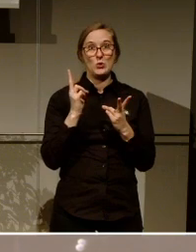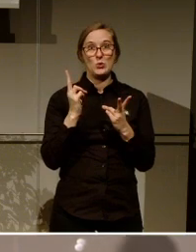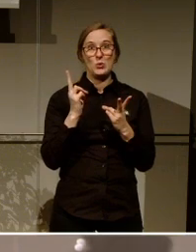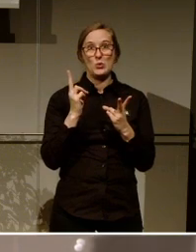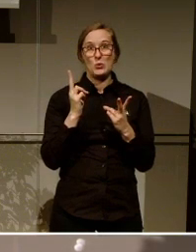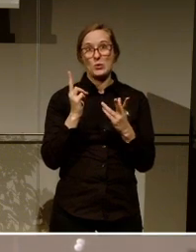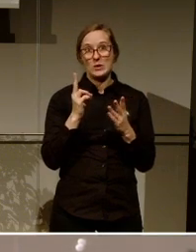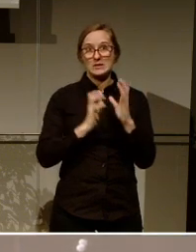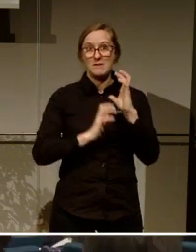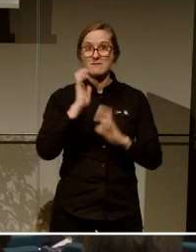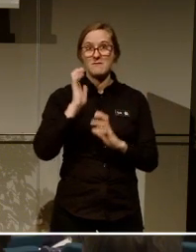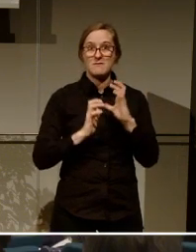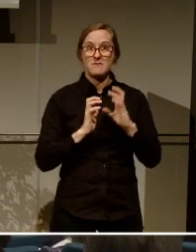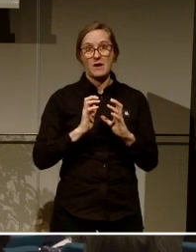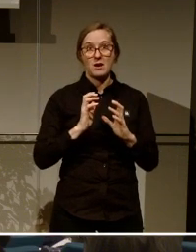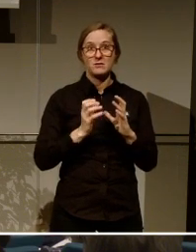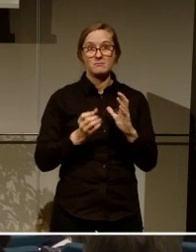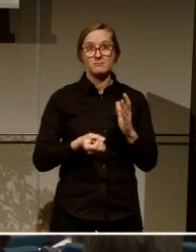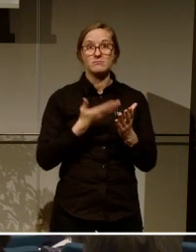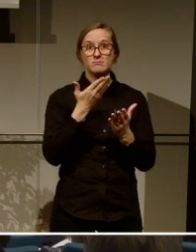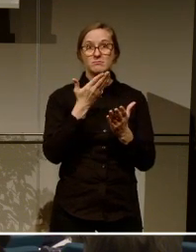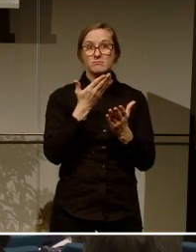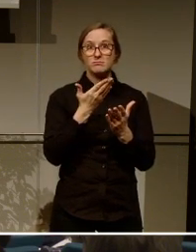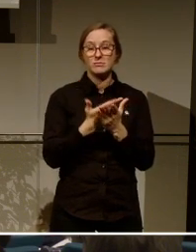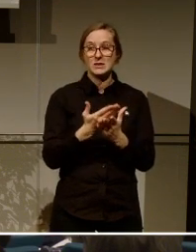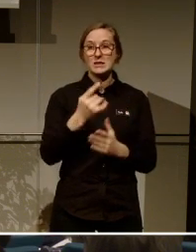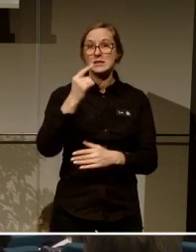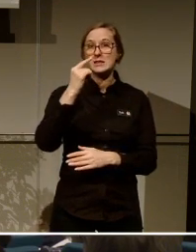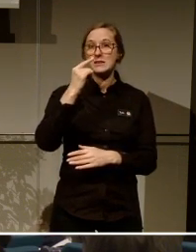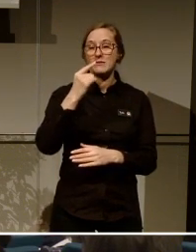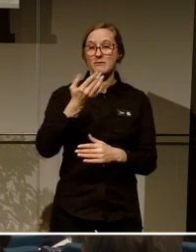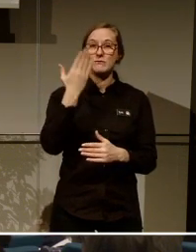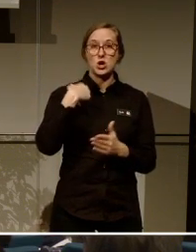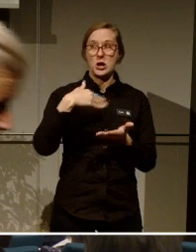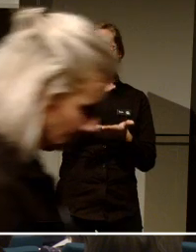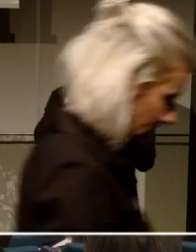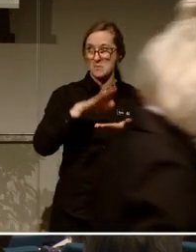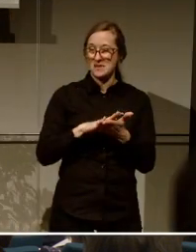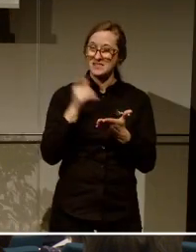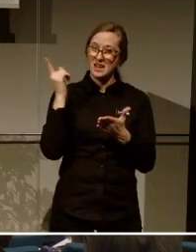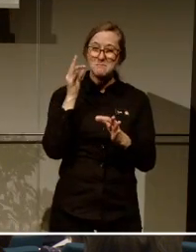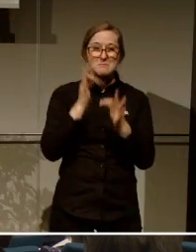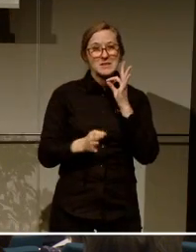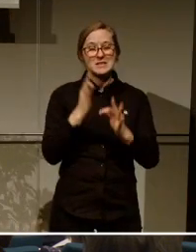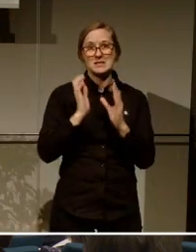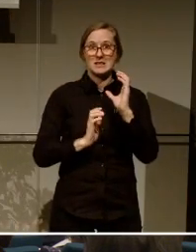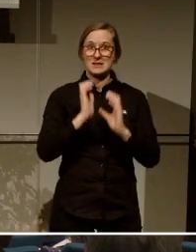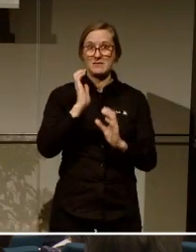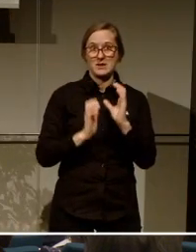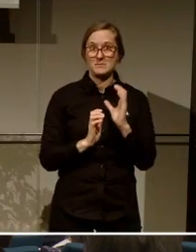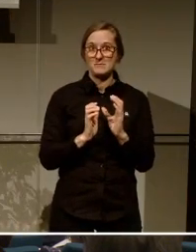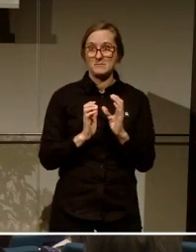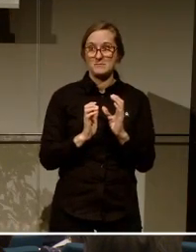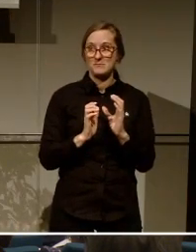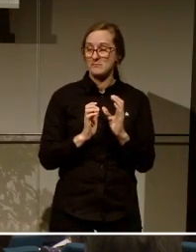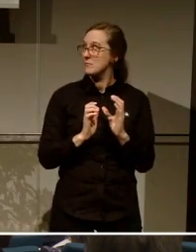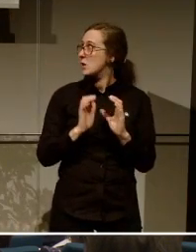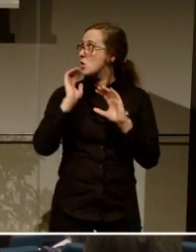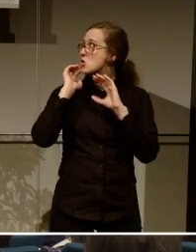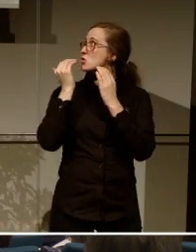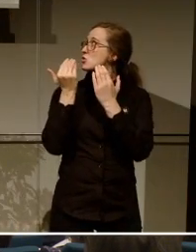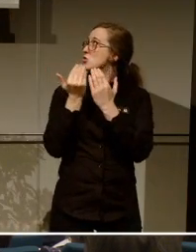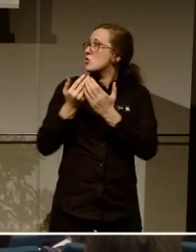månaden. Internetmuseum.se, 463 timmar. Det här är exakta siffror, så här mycket var det. Och sen sociala